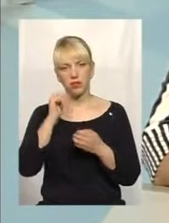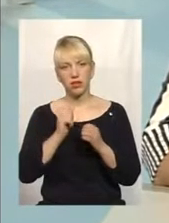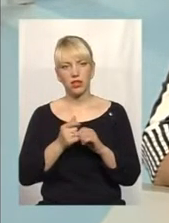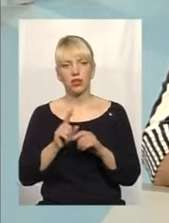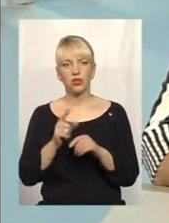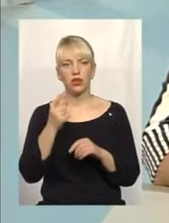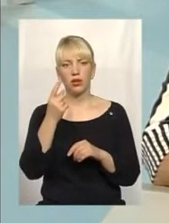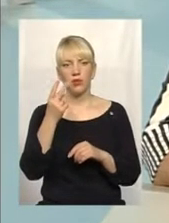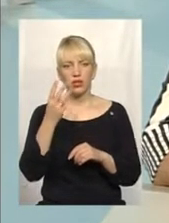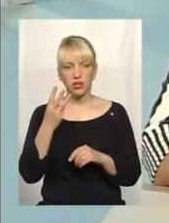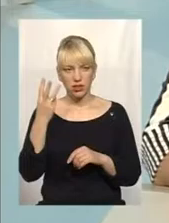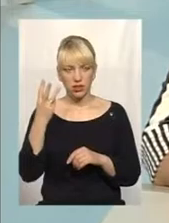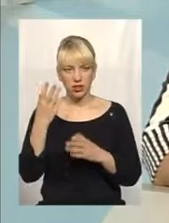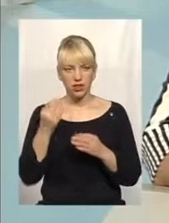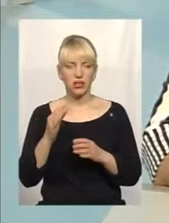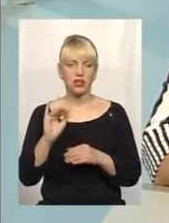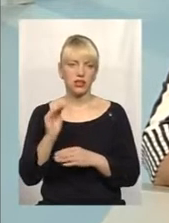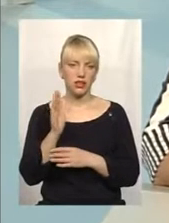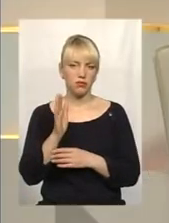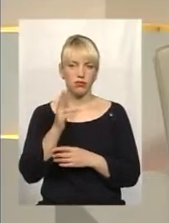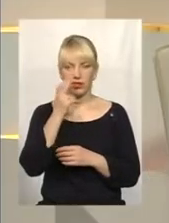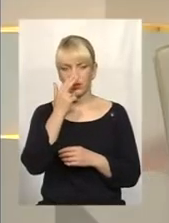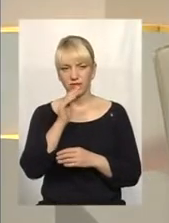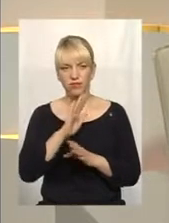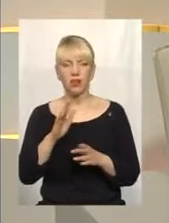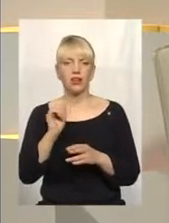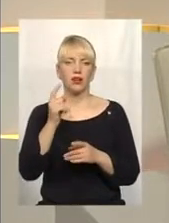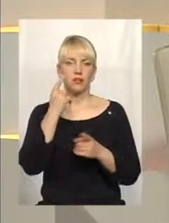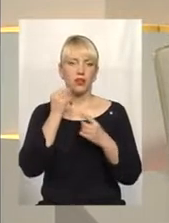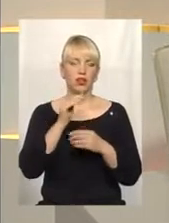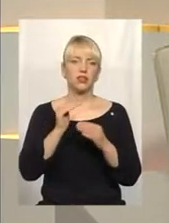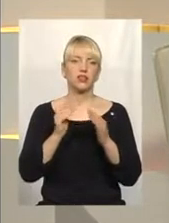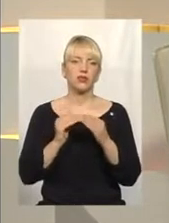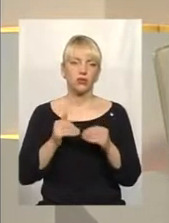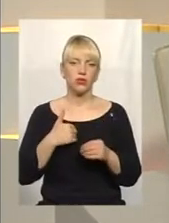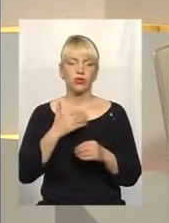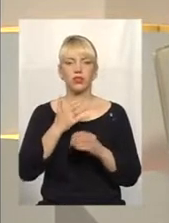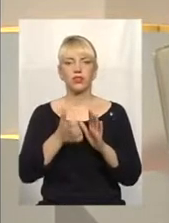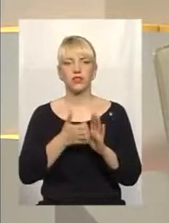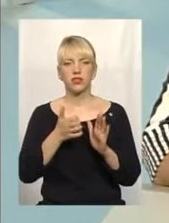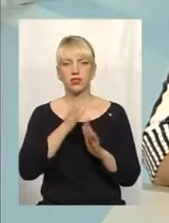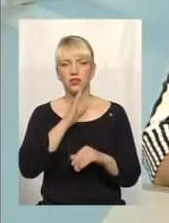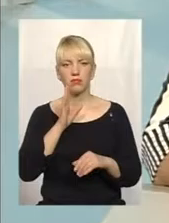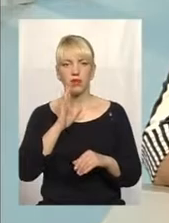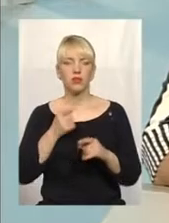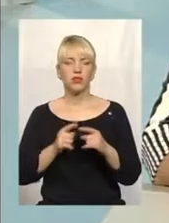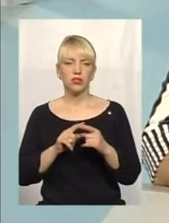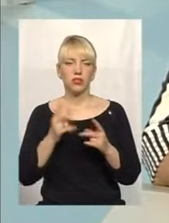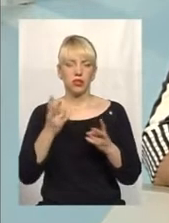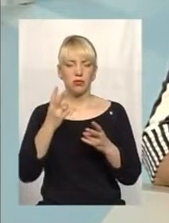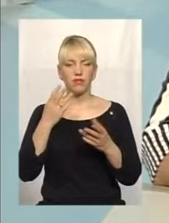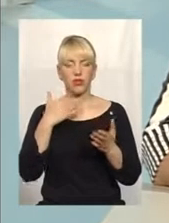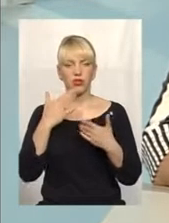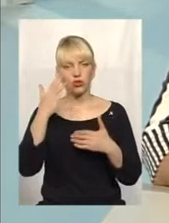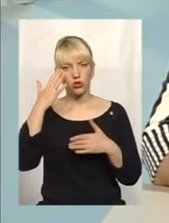перших три дні дитина буде також дезадаптована. Вона буде хотіти до дому їй, буде не вистачати мами. Тобто це треба до цього відноситися з